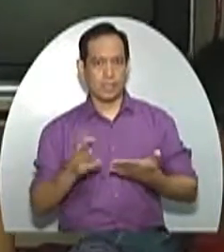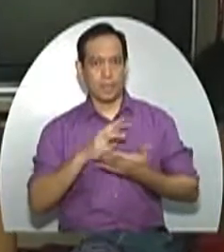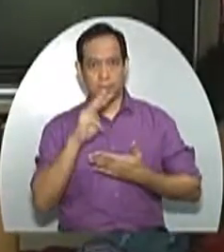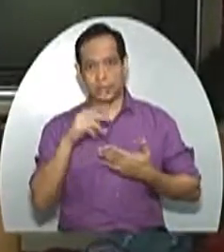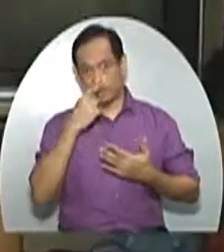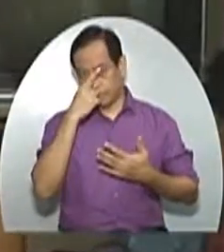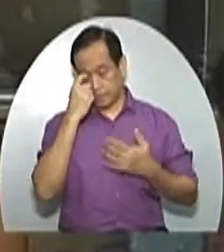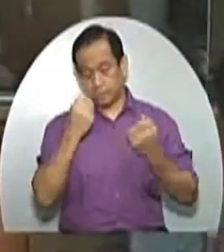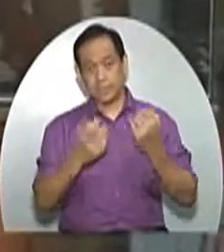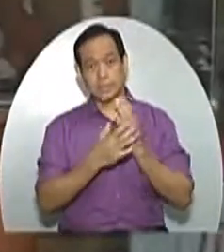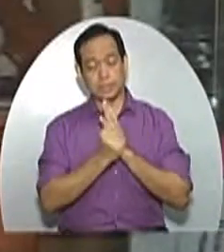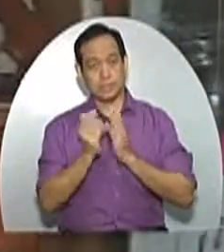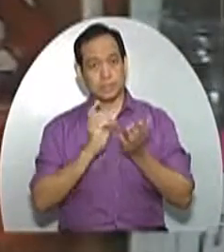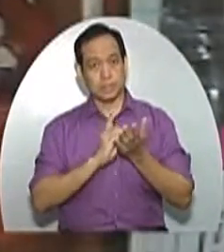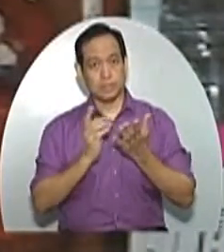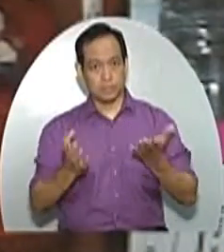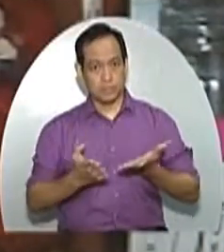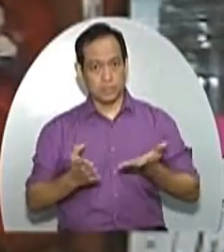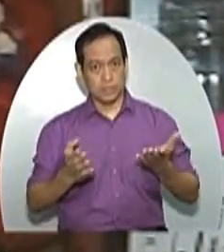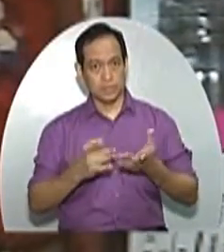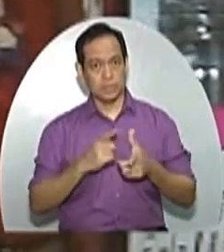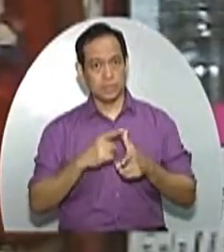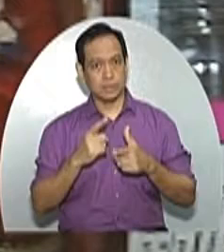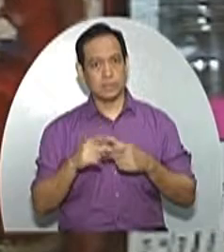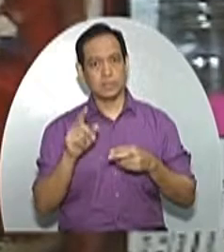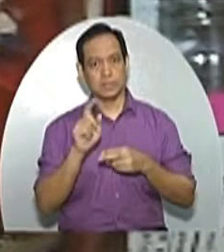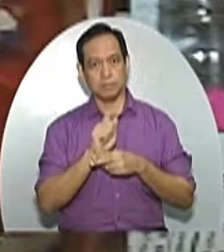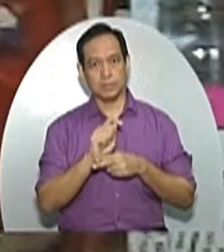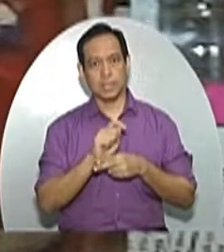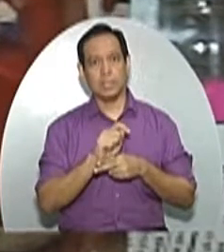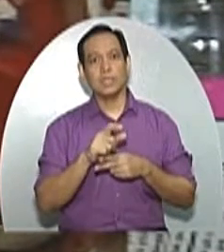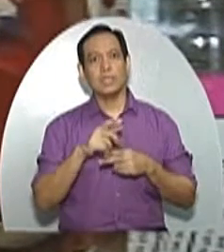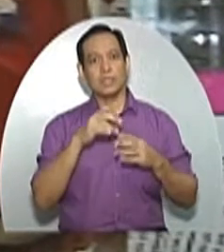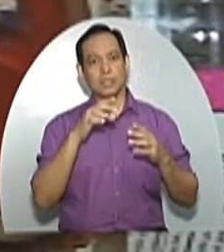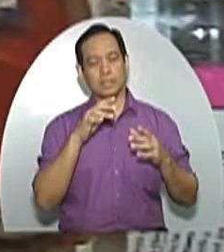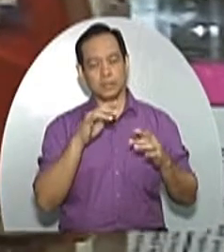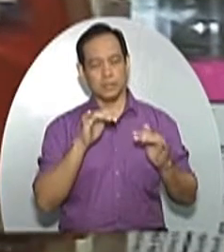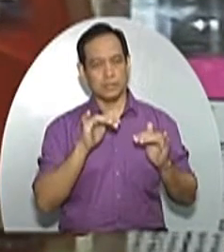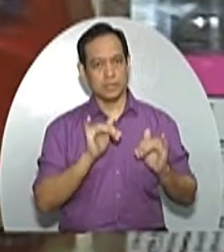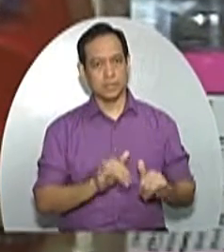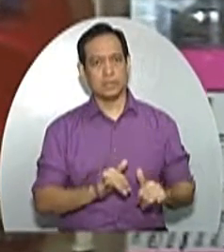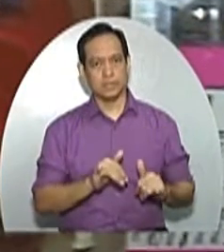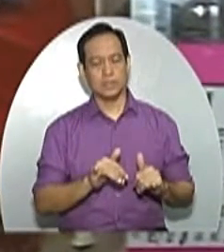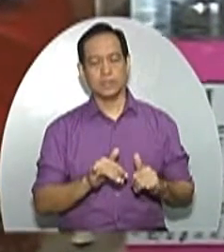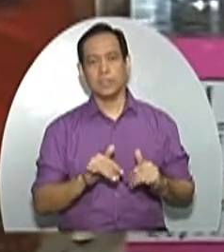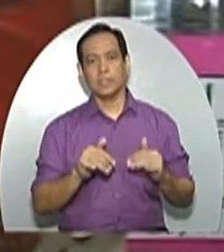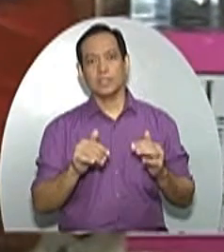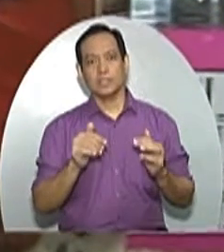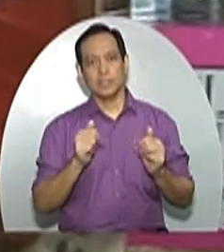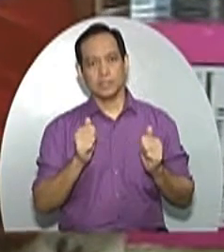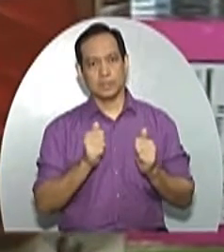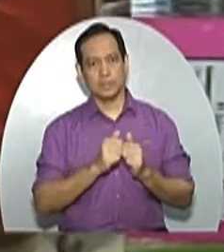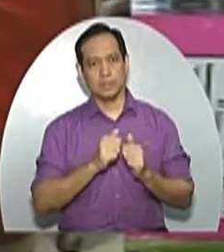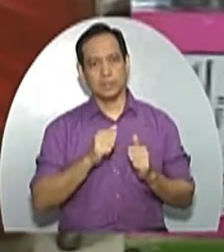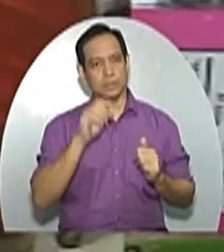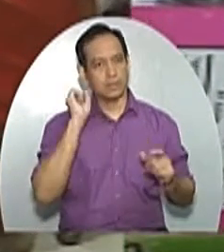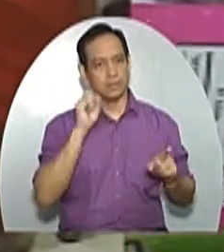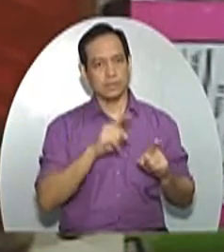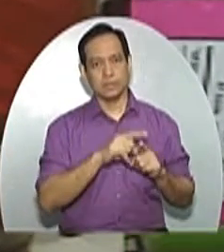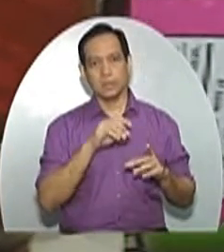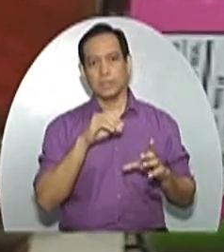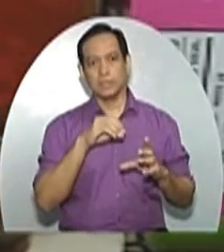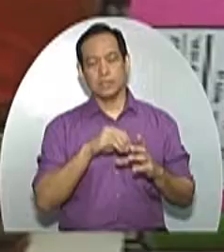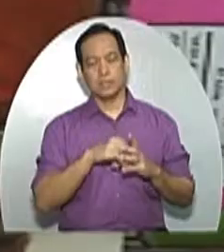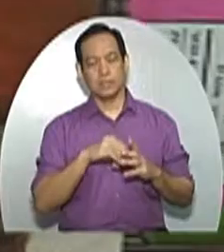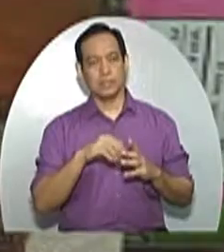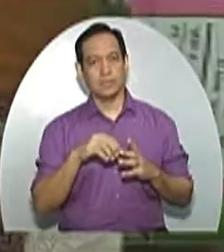mga espesyalista. Pansamantalang nakikituloy si Alda at ang kanyang mga anak sa kanyang kapatid sa Taytay